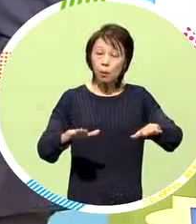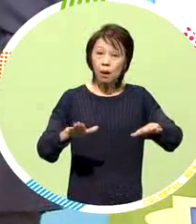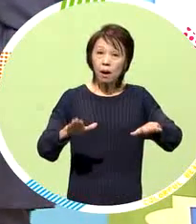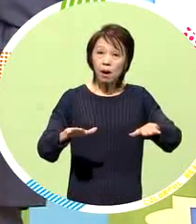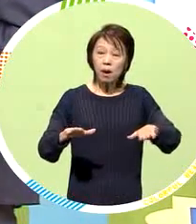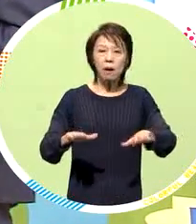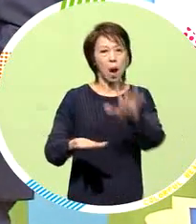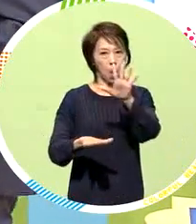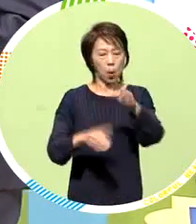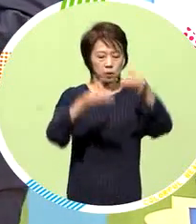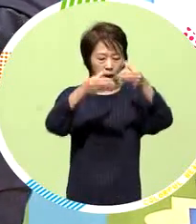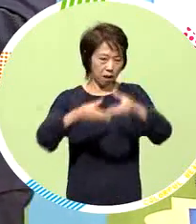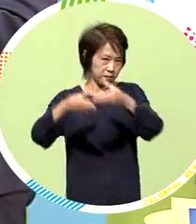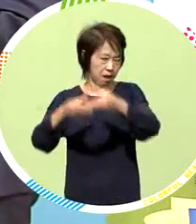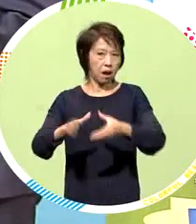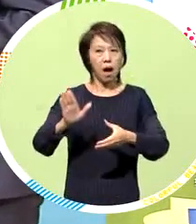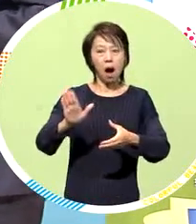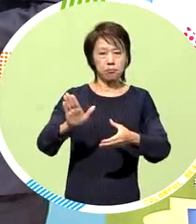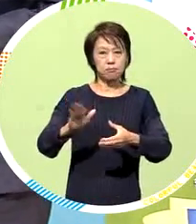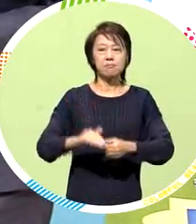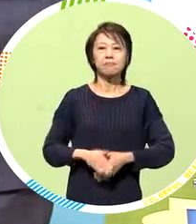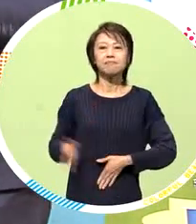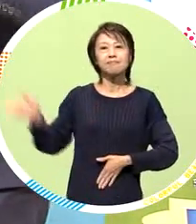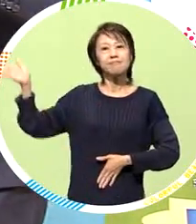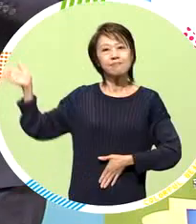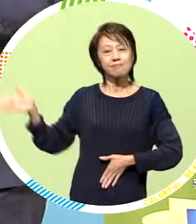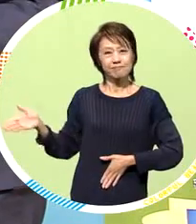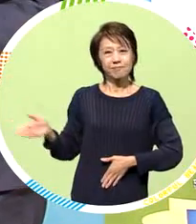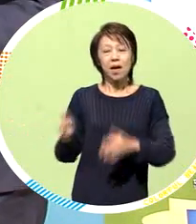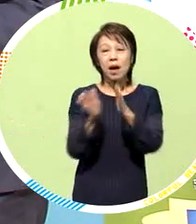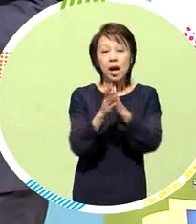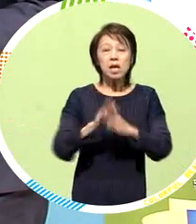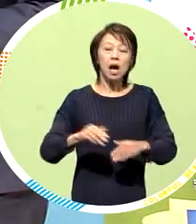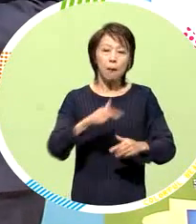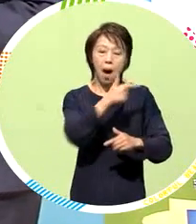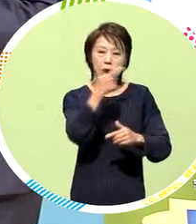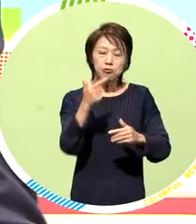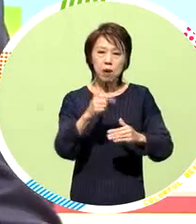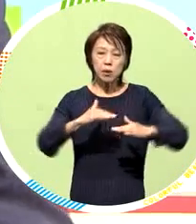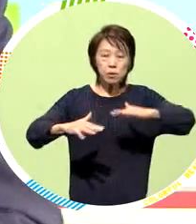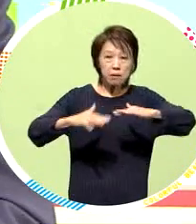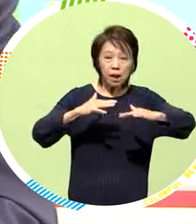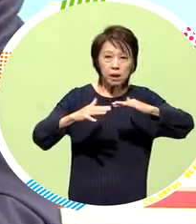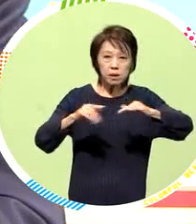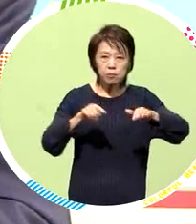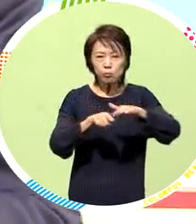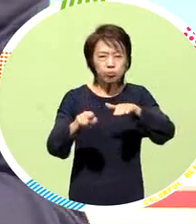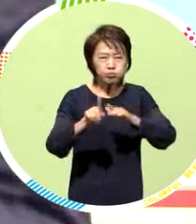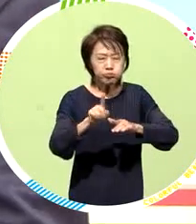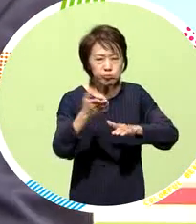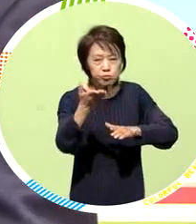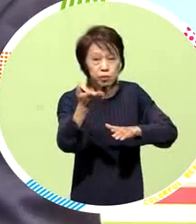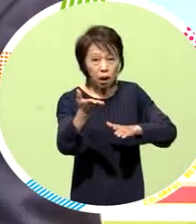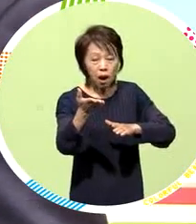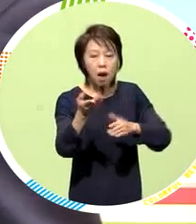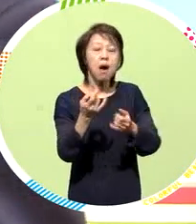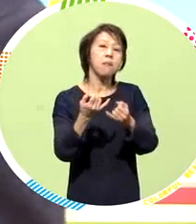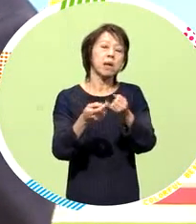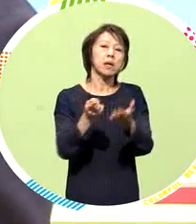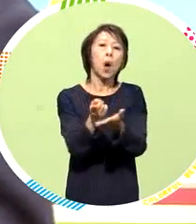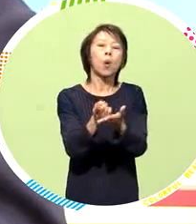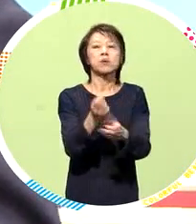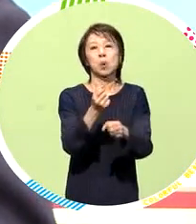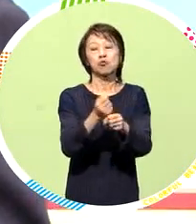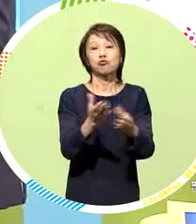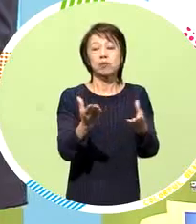ね5本の柱があるんですが知事これでカバがグランドデザインっていうね神奈川どういう方向を向いていこうかっていう大きな方針をつくってその